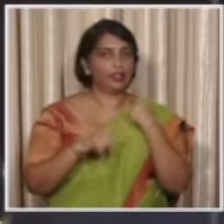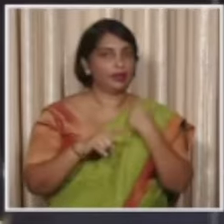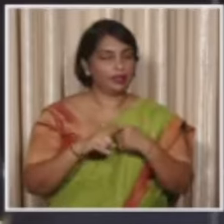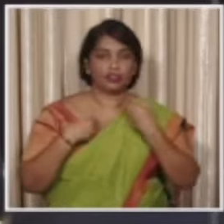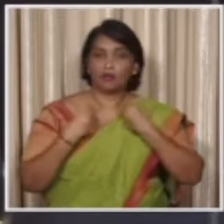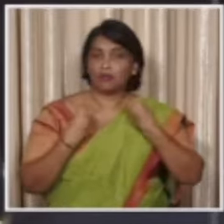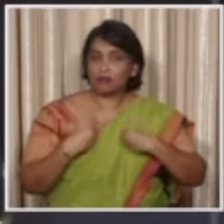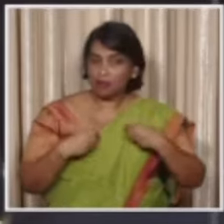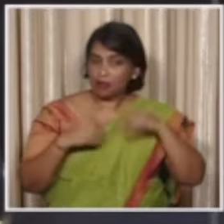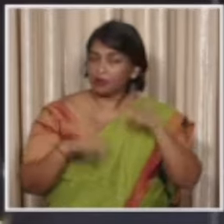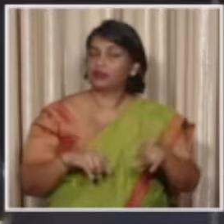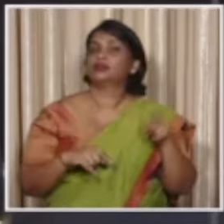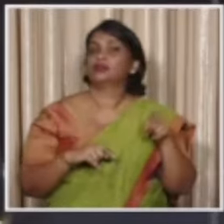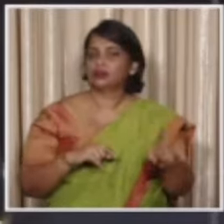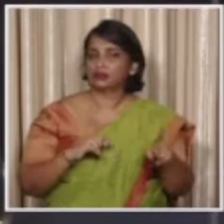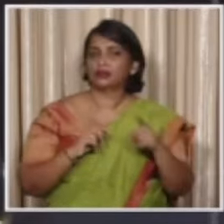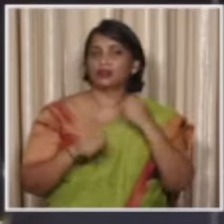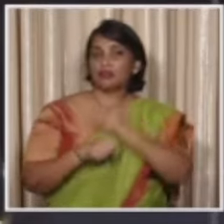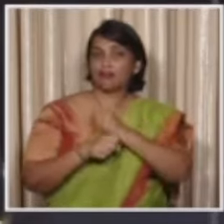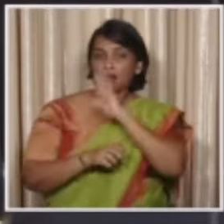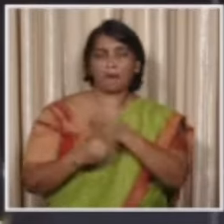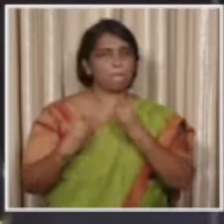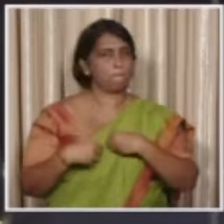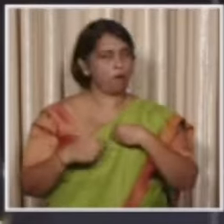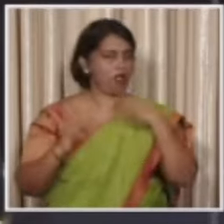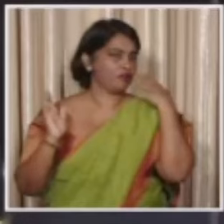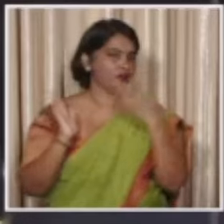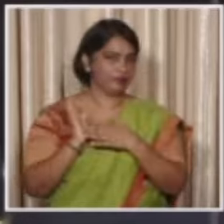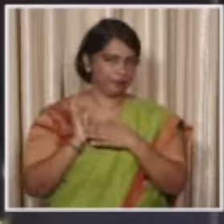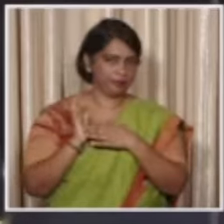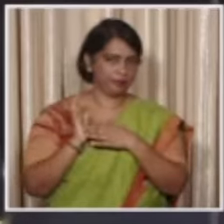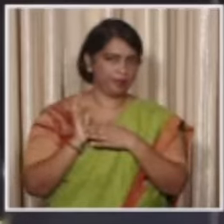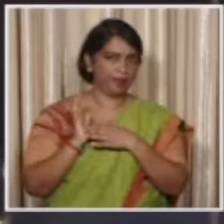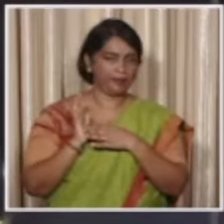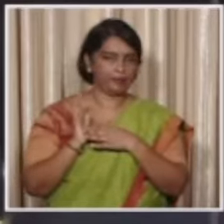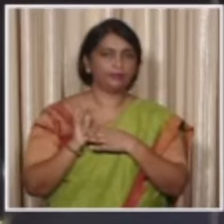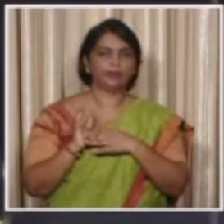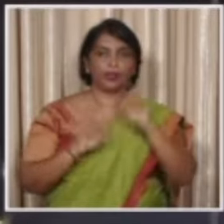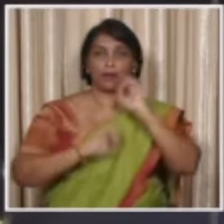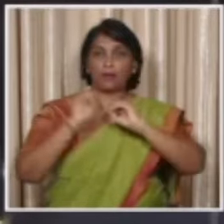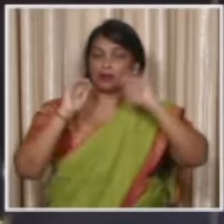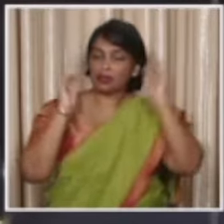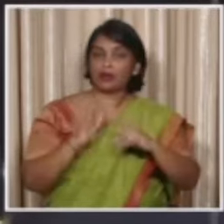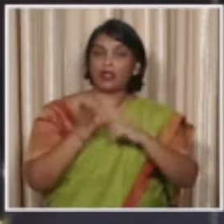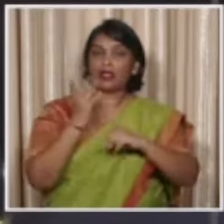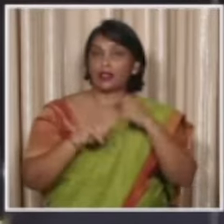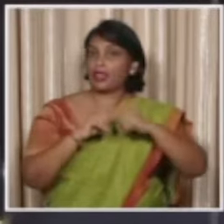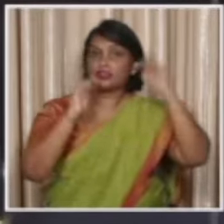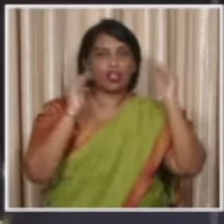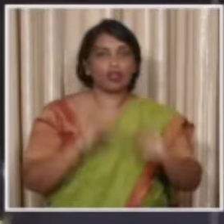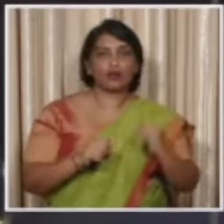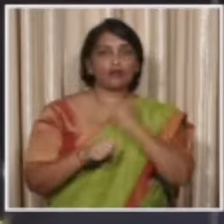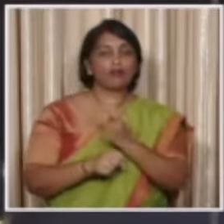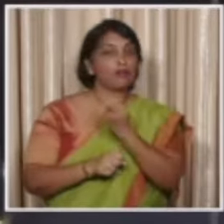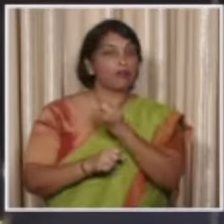කියලා මූලිකව හරය තේරුම් ගන්න. මොකද අපිට කිව්වා බදු අඩු කරාට බදු ප්‍රතිශත අඩු කරාට බදු අඩුුන්නේ නැහැ භාණ්ඩාකාරයේ